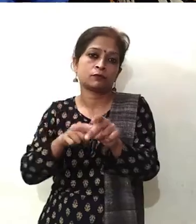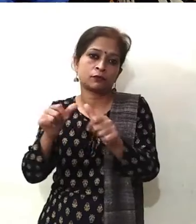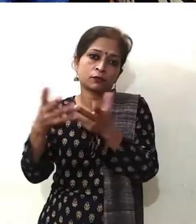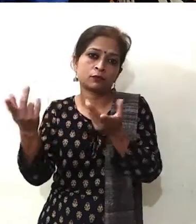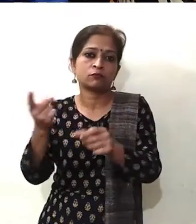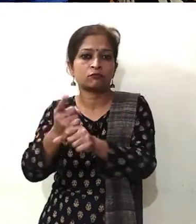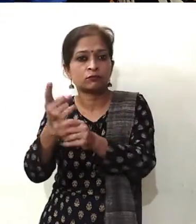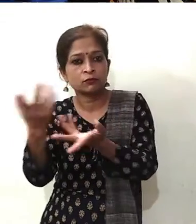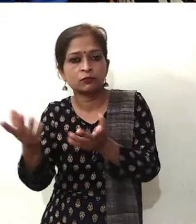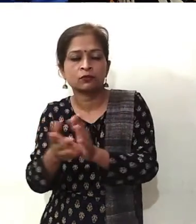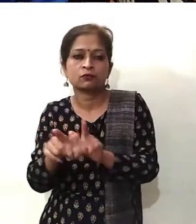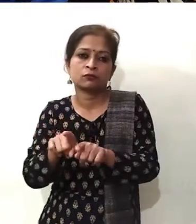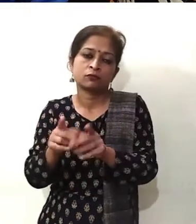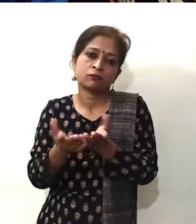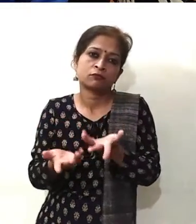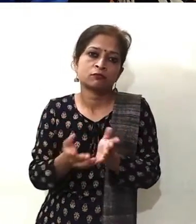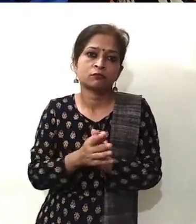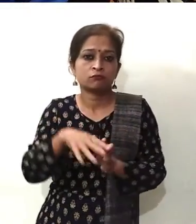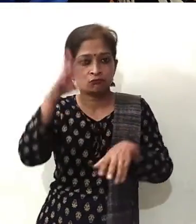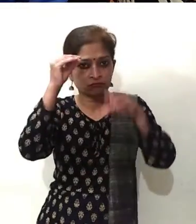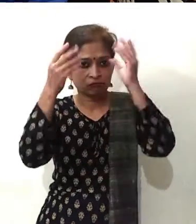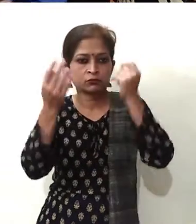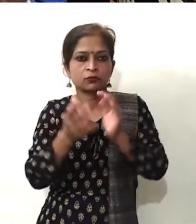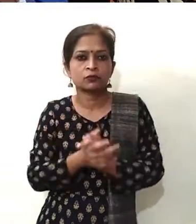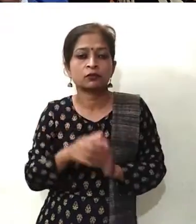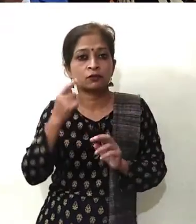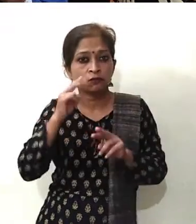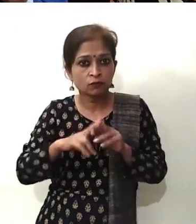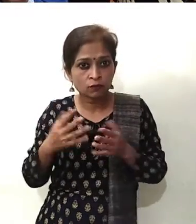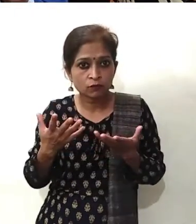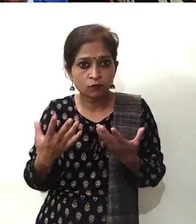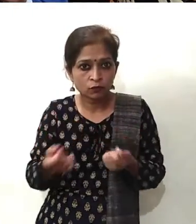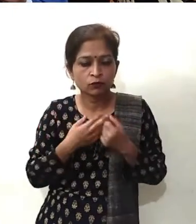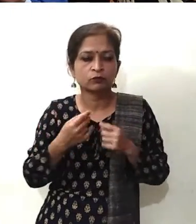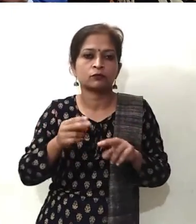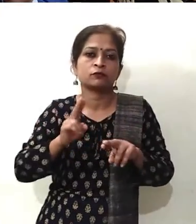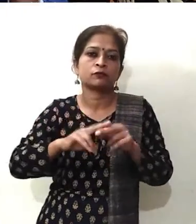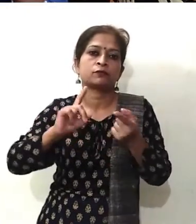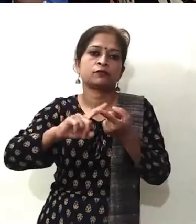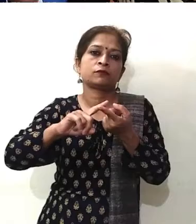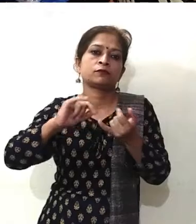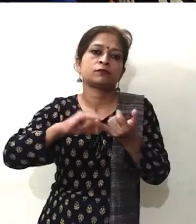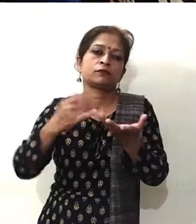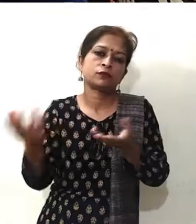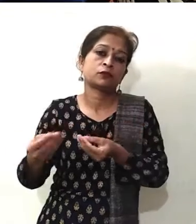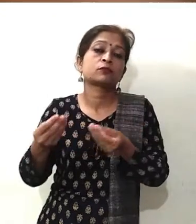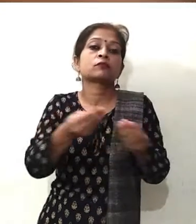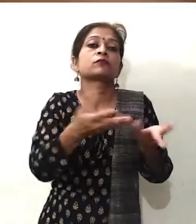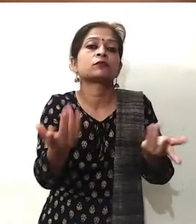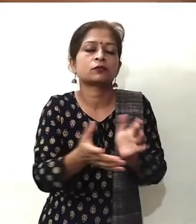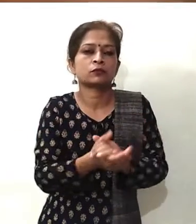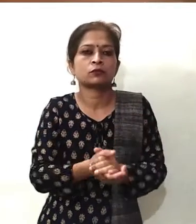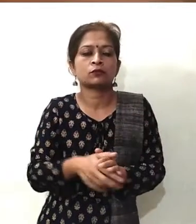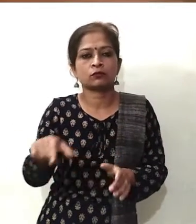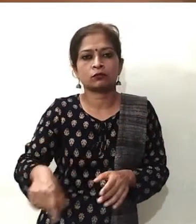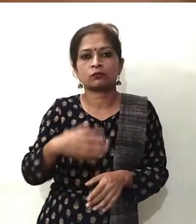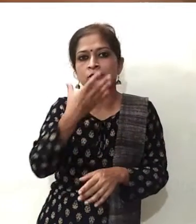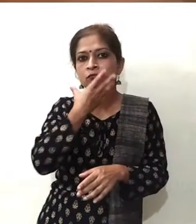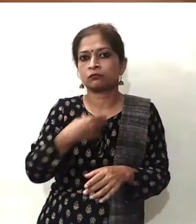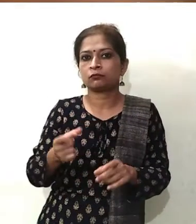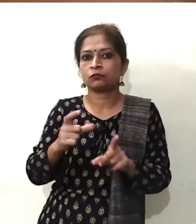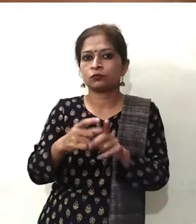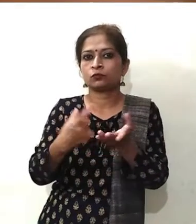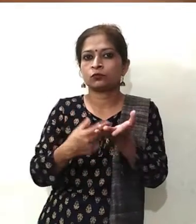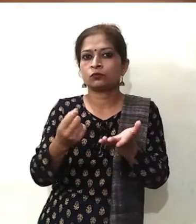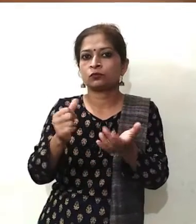मिले दक्षिणा मांग ले मुझसे, गुरु दक्षिणा। तो आचार्य द्रोण ने बोला कि अंगूठा दे दो मुझे। तो बिना कुछ सोचे एकलव्य अंगूठा दे जाता